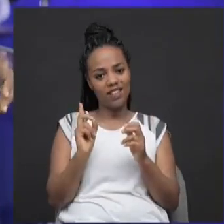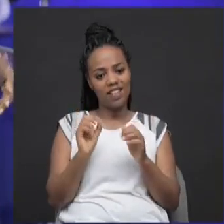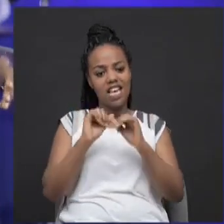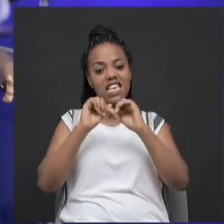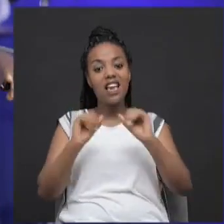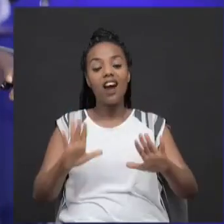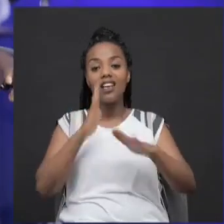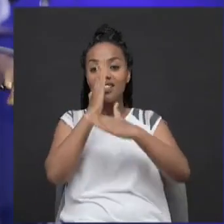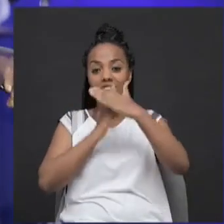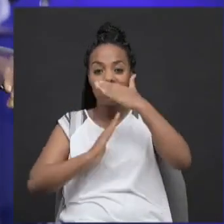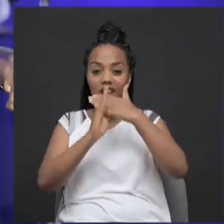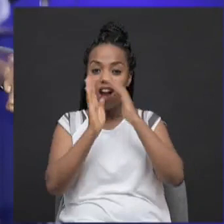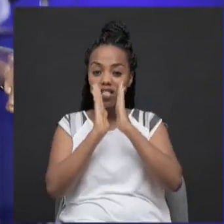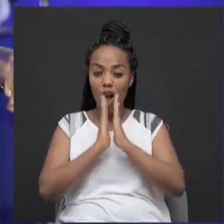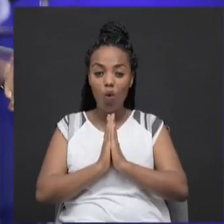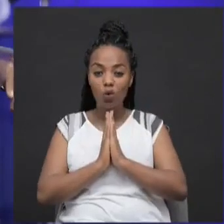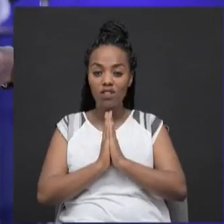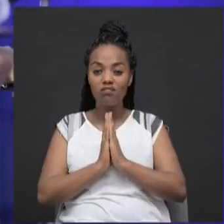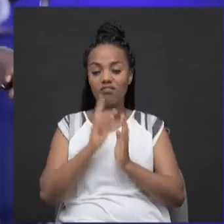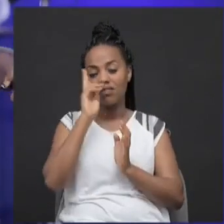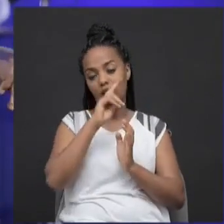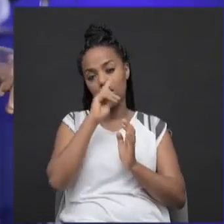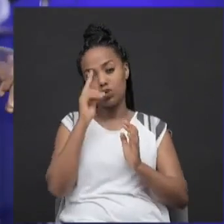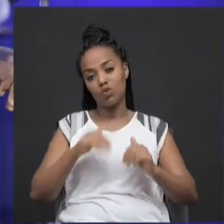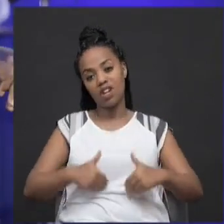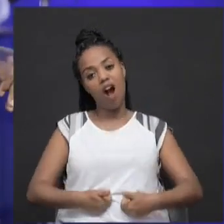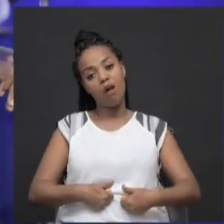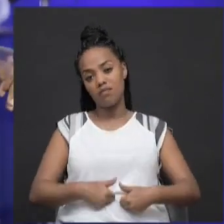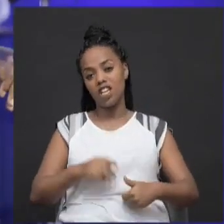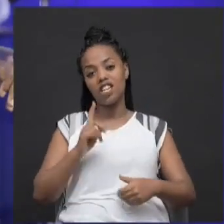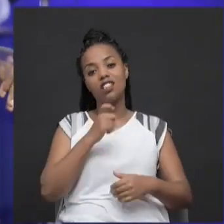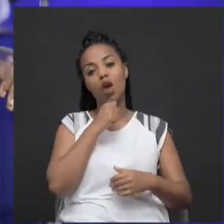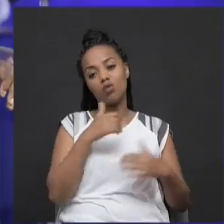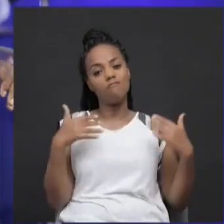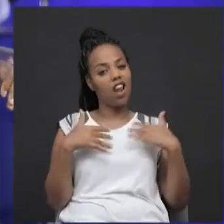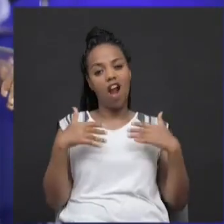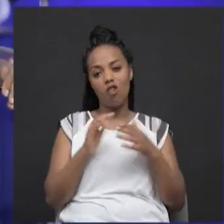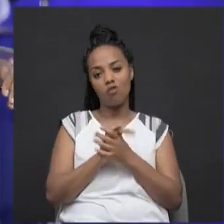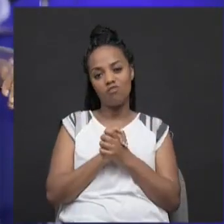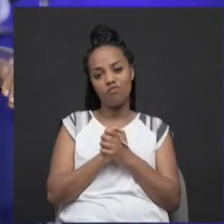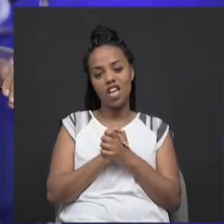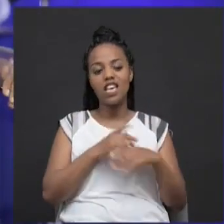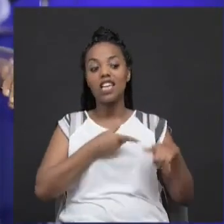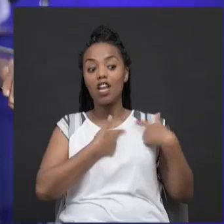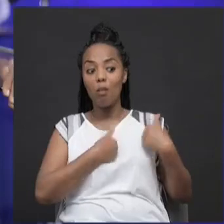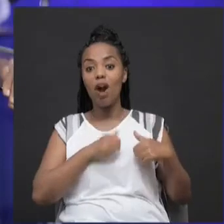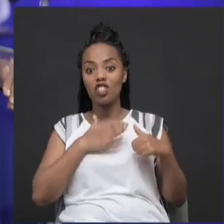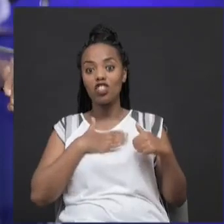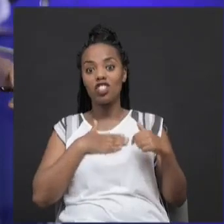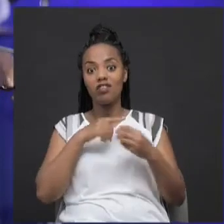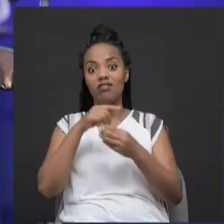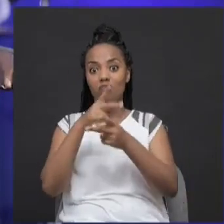ያለ ትህትና ጸሎት ከንቱ ድካም እንዳይሆን ያስፈራል የልባችንን ሰፈር ያቀዋል